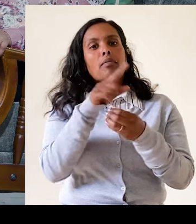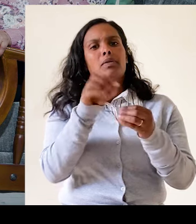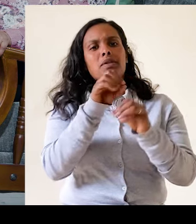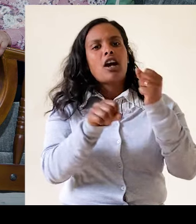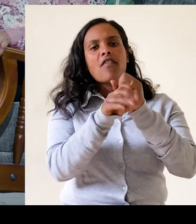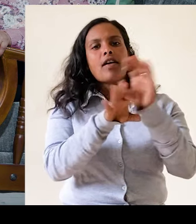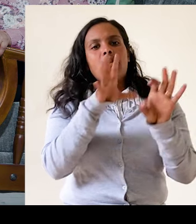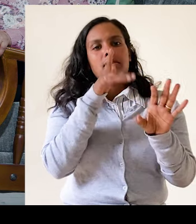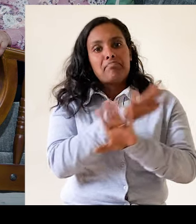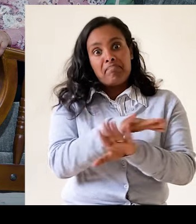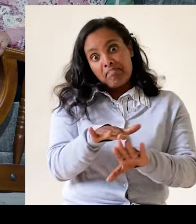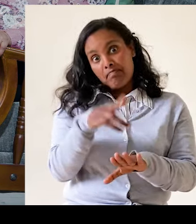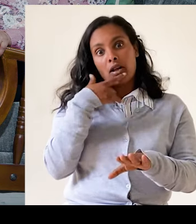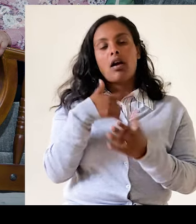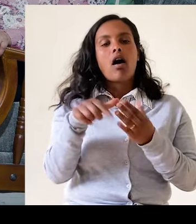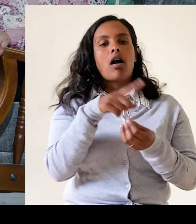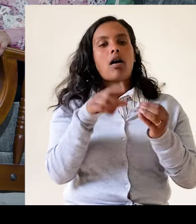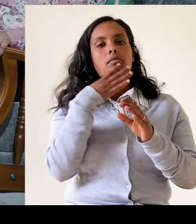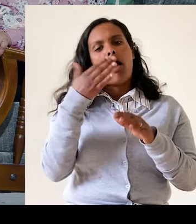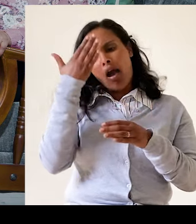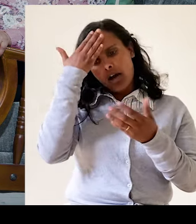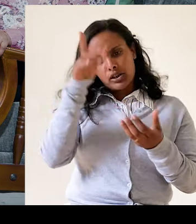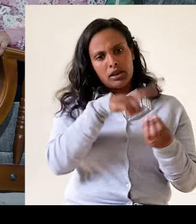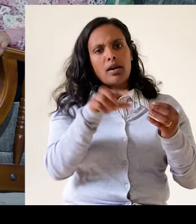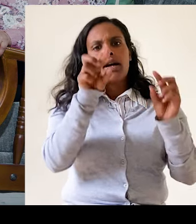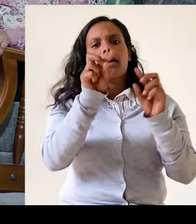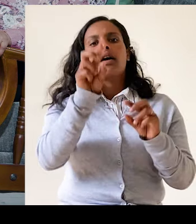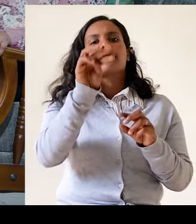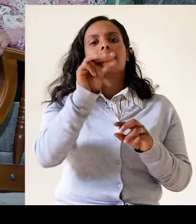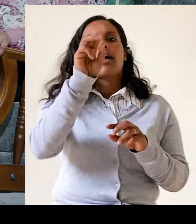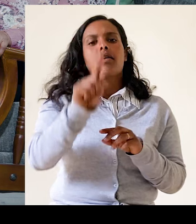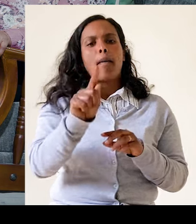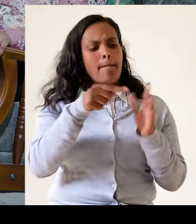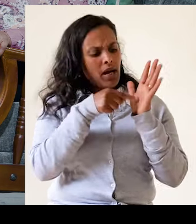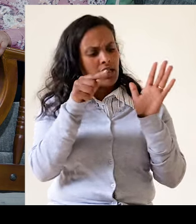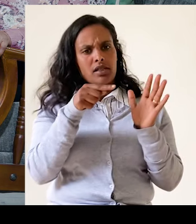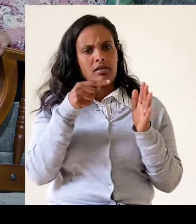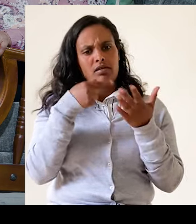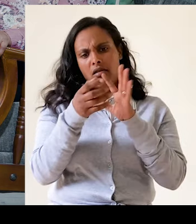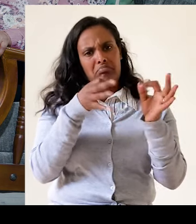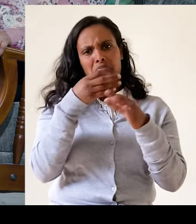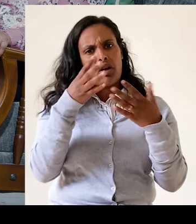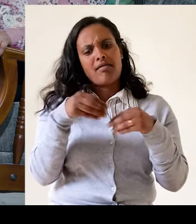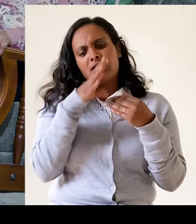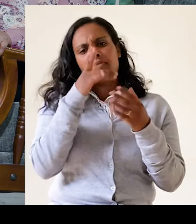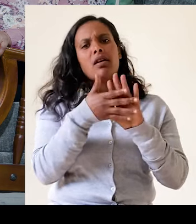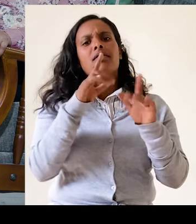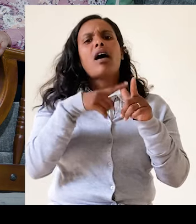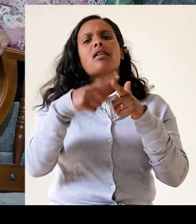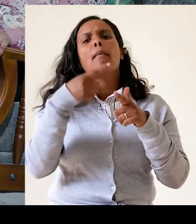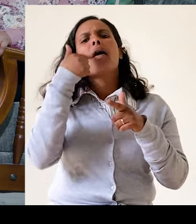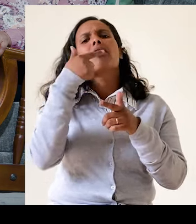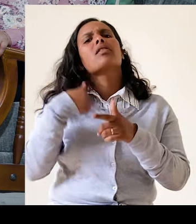ድጋፍ አናደርግልሽም፣ አካባቢው አያቅሽም፣ ቀጠናው አያቅሽም ነው በግልጽ እንደዛ ነው የሚሉሽ። ታዲያ ማን